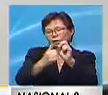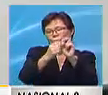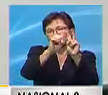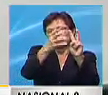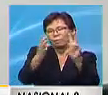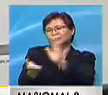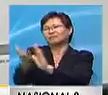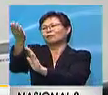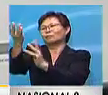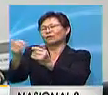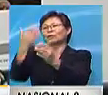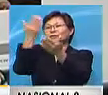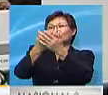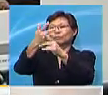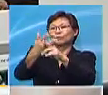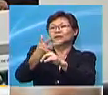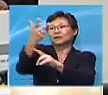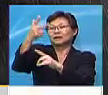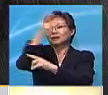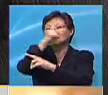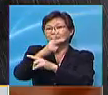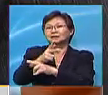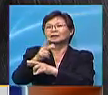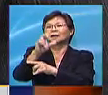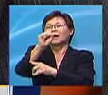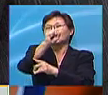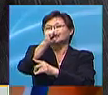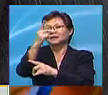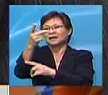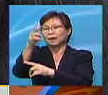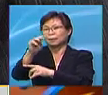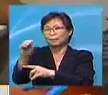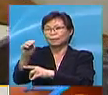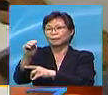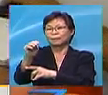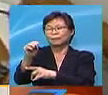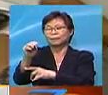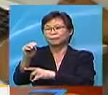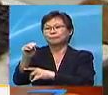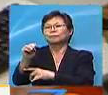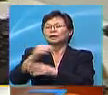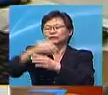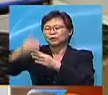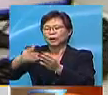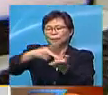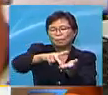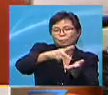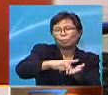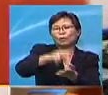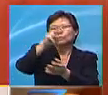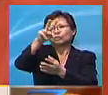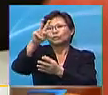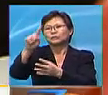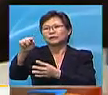2014 sehingga Mac tahun ini kerajaan melalui suruhanjaya komunikasi dan multimedia Malaysia skmm telah membelanjakan sejumlah